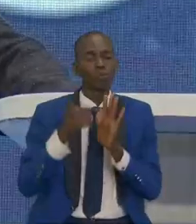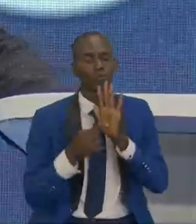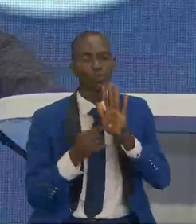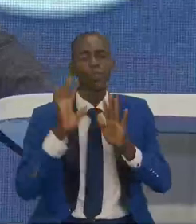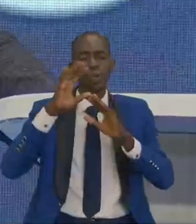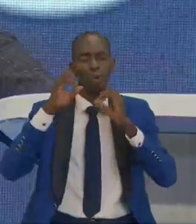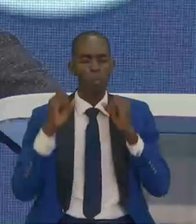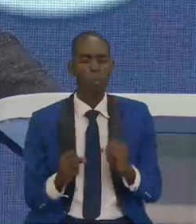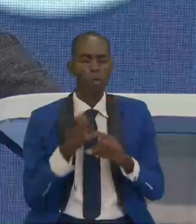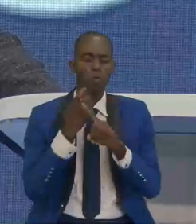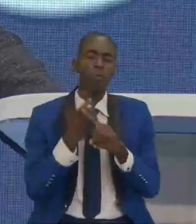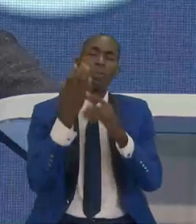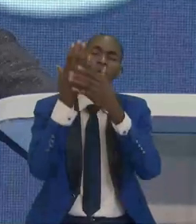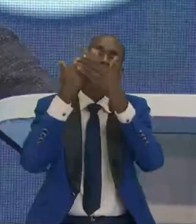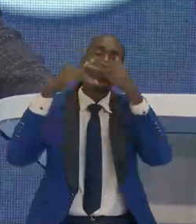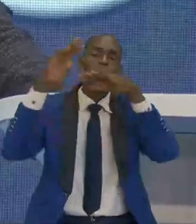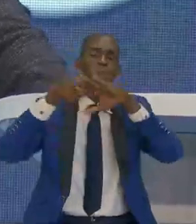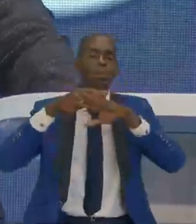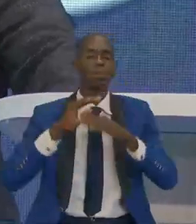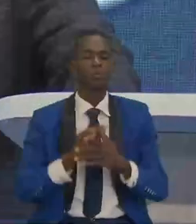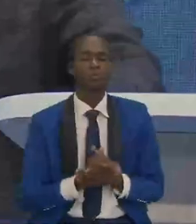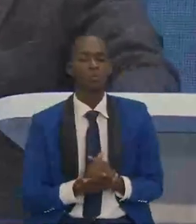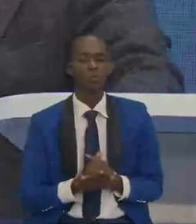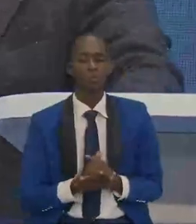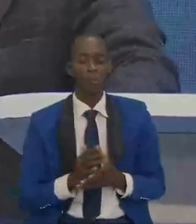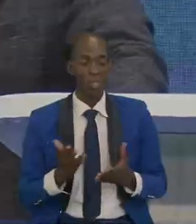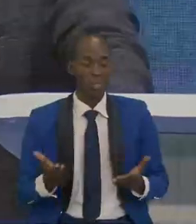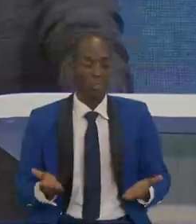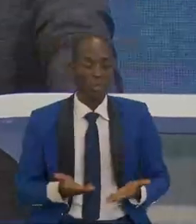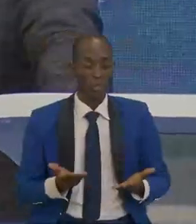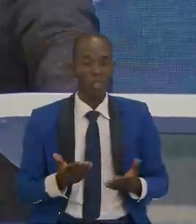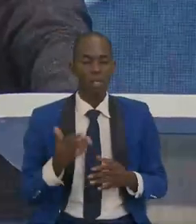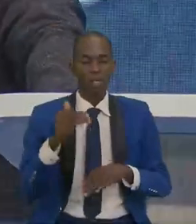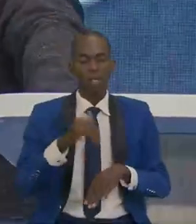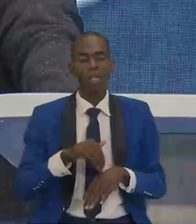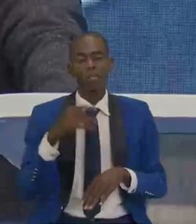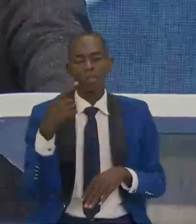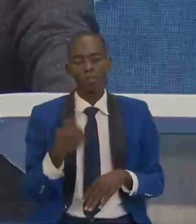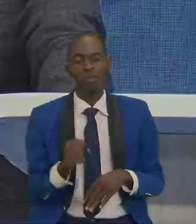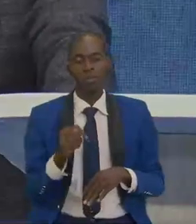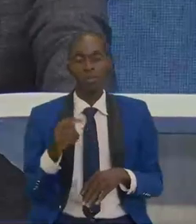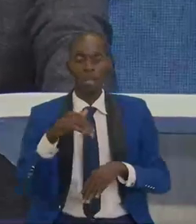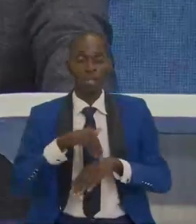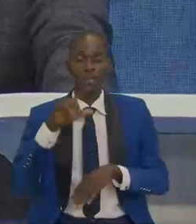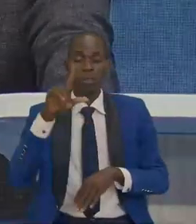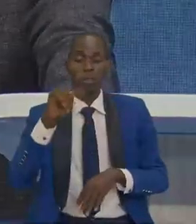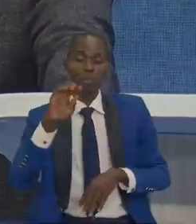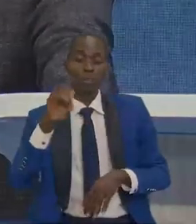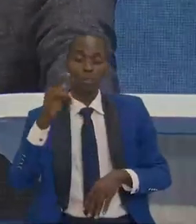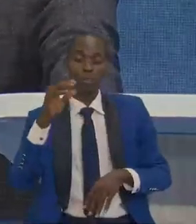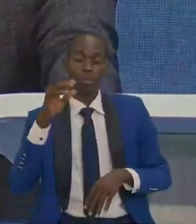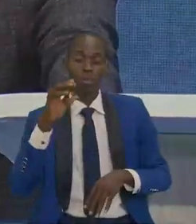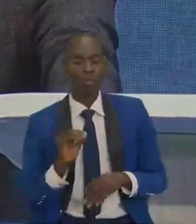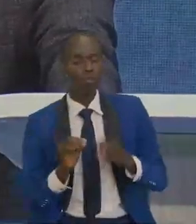démonisé. Nous prions que tu manifestes ta puissance depuis le ciel,